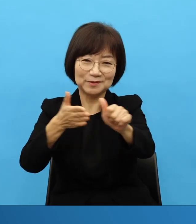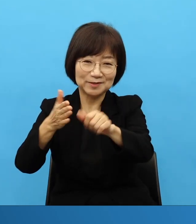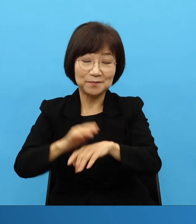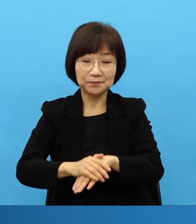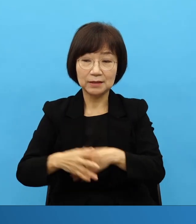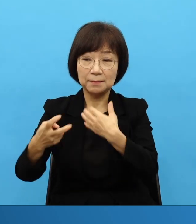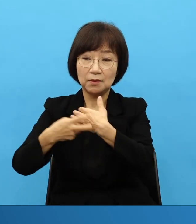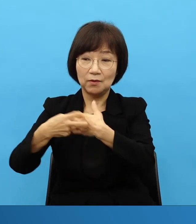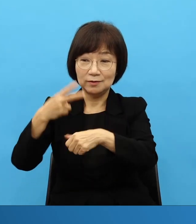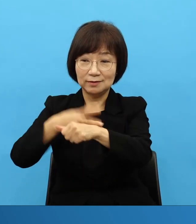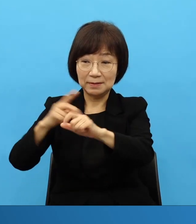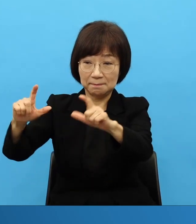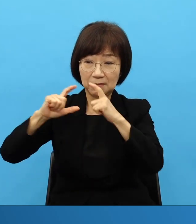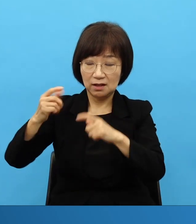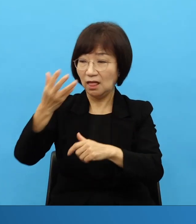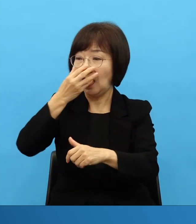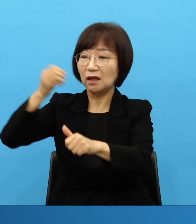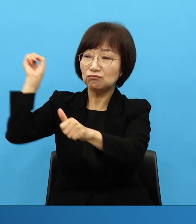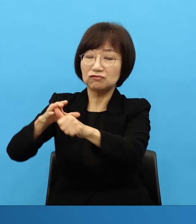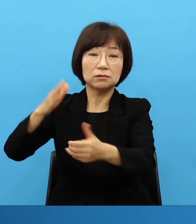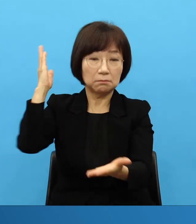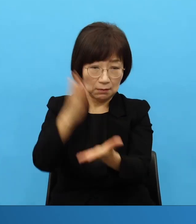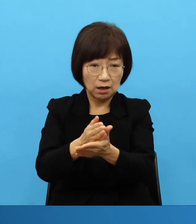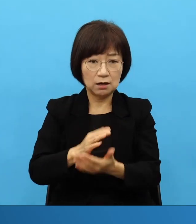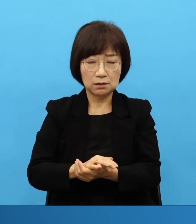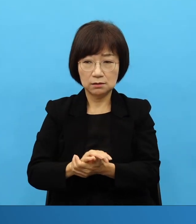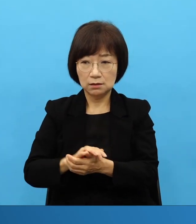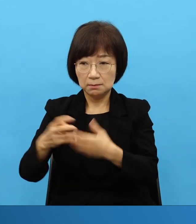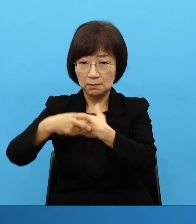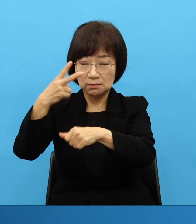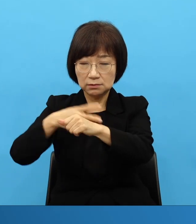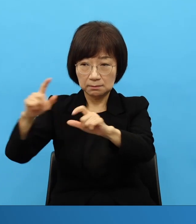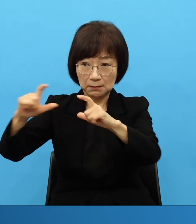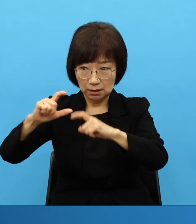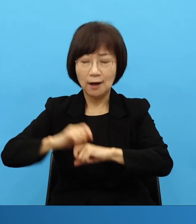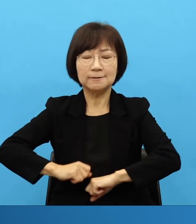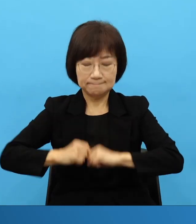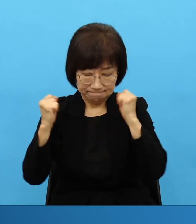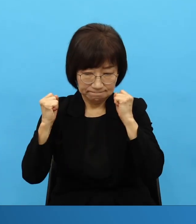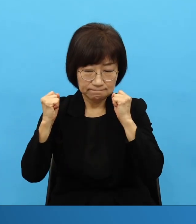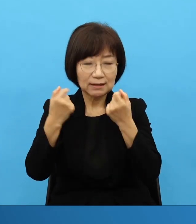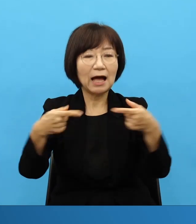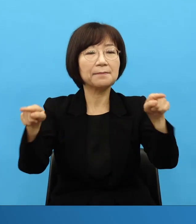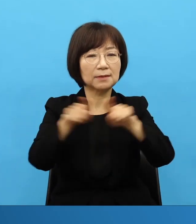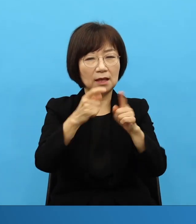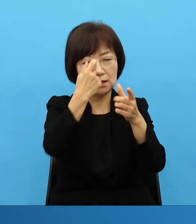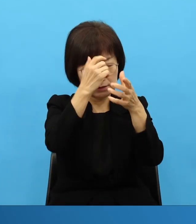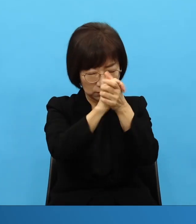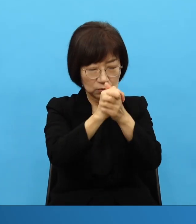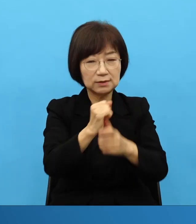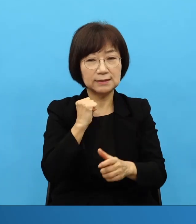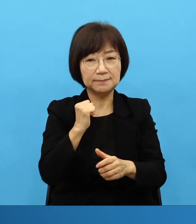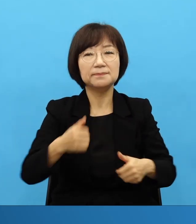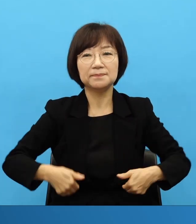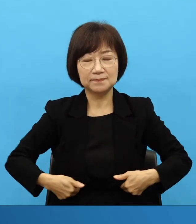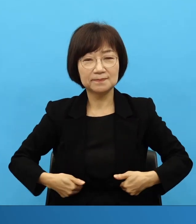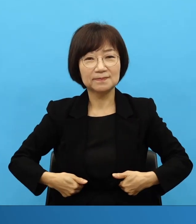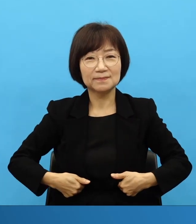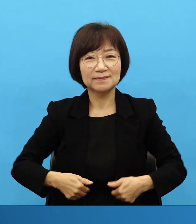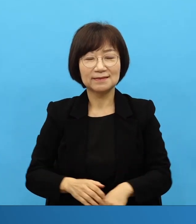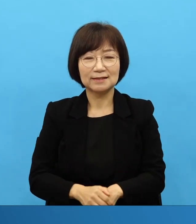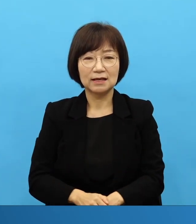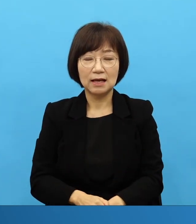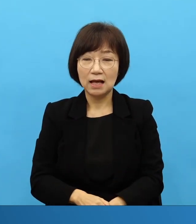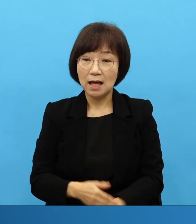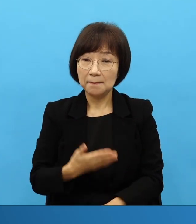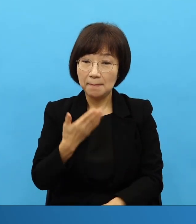돼요. 그게 병 고치는 겁니다. You have to listen to the words of the doctor. That's the way to heal your 예. disease. 가능하면 자주 병원에